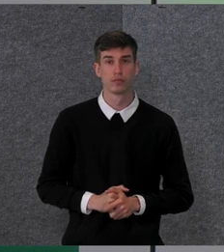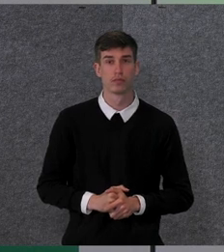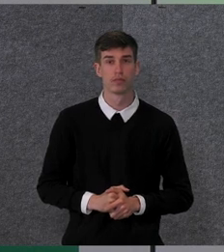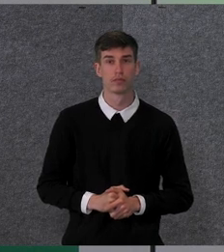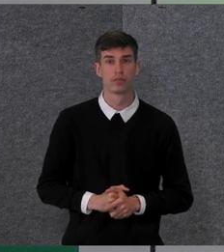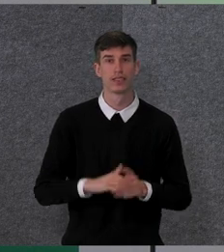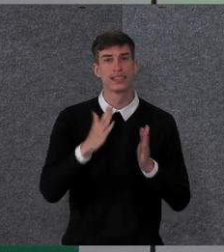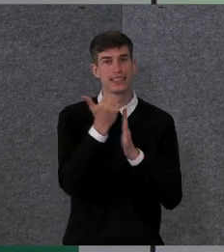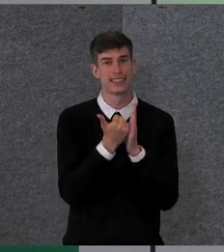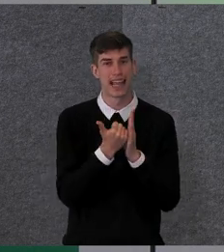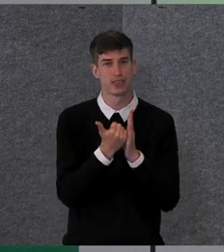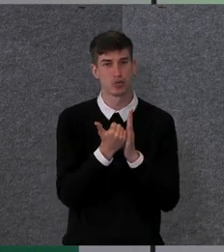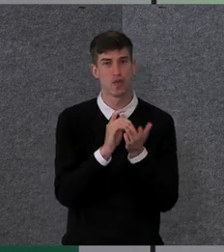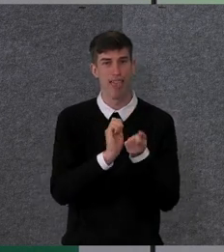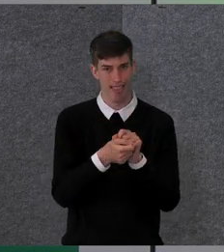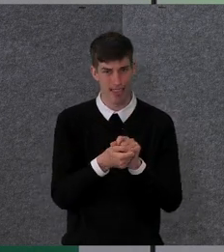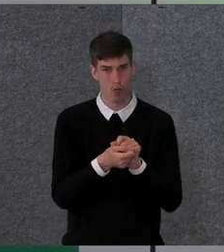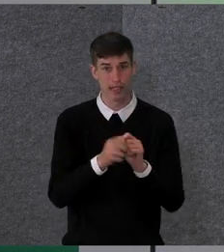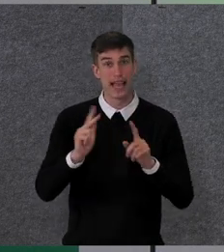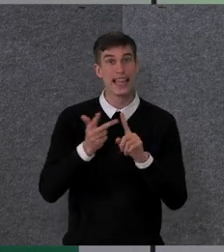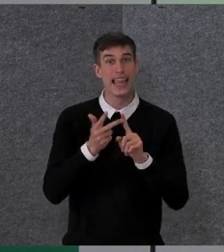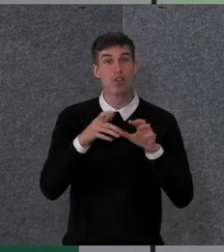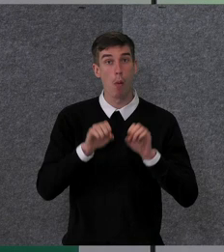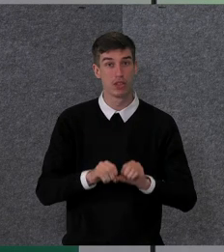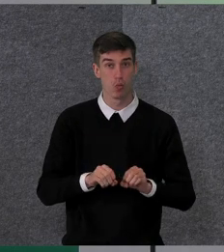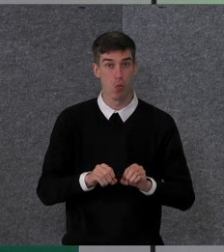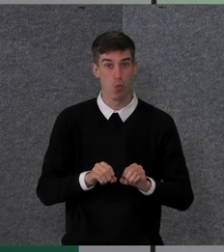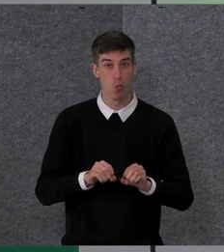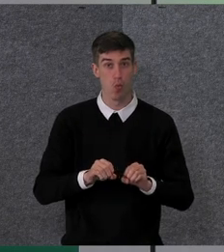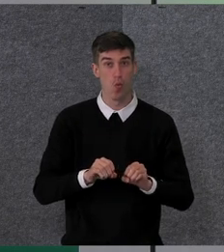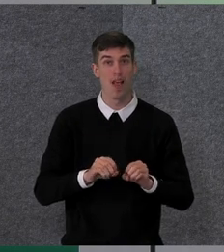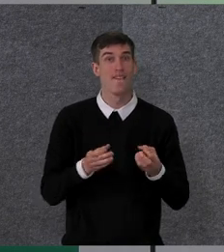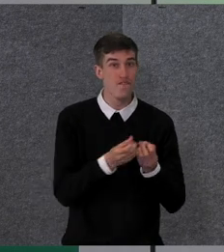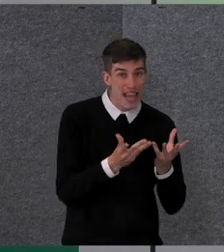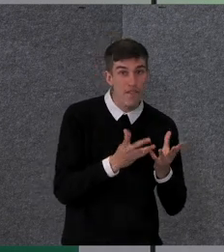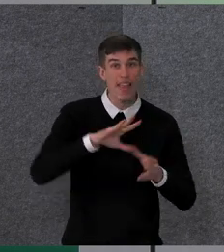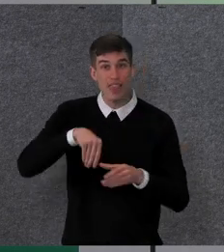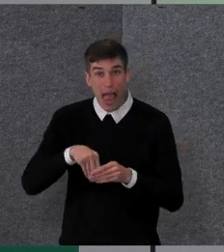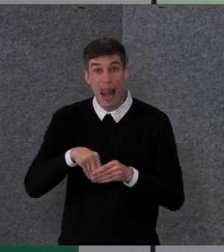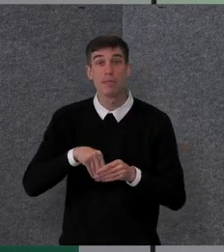Satzungsänderungen, das ist jetzt mein letzter Punkt, gerade was dritte Option angeht, was Vielfalt und Teilhabe betrifft, nur einen